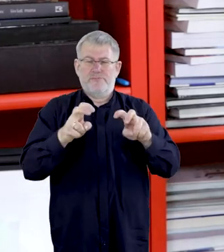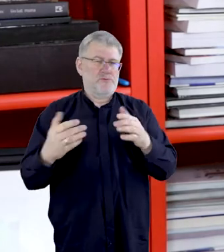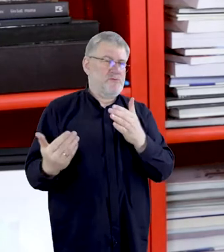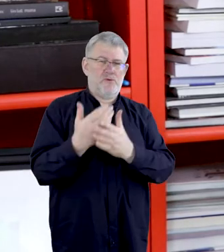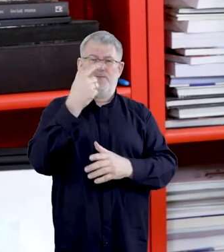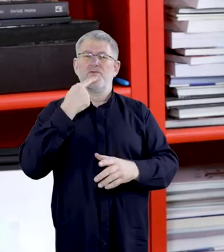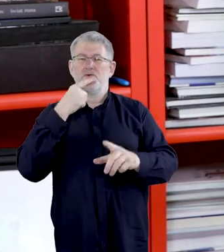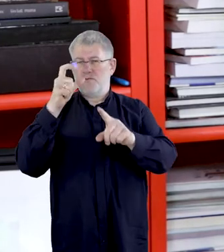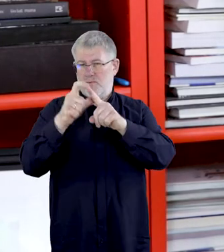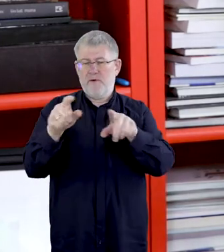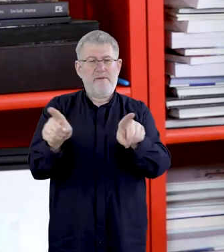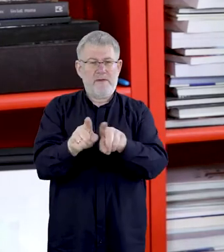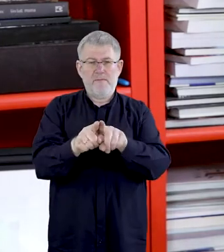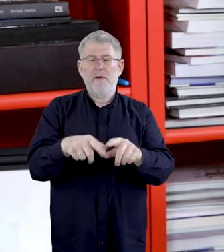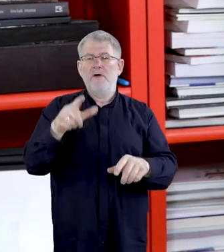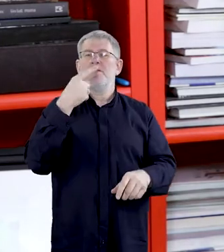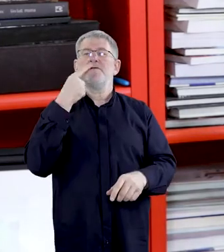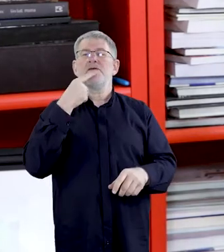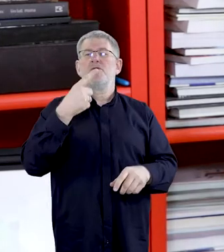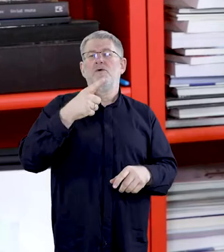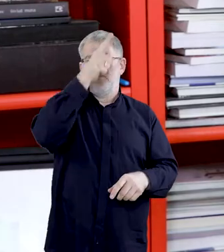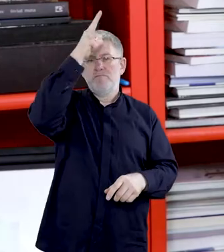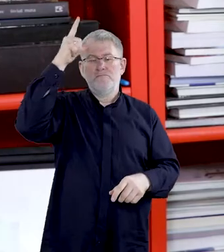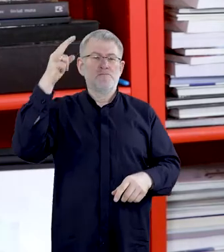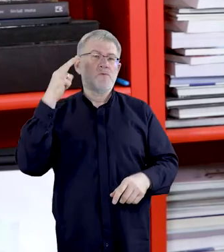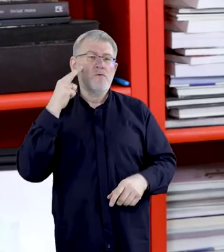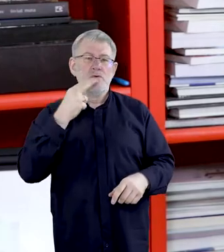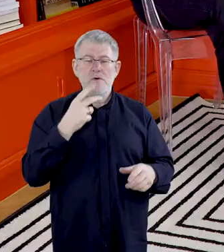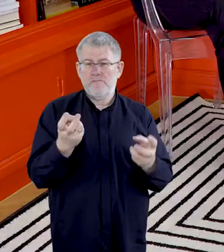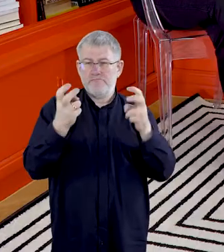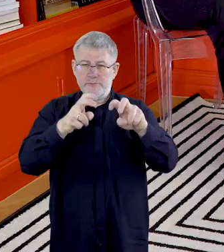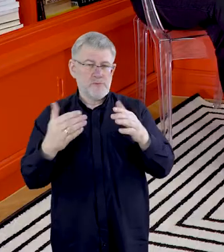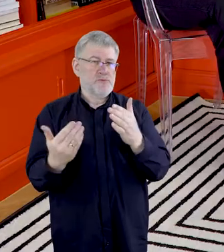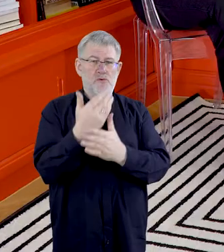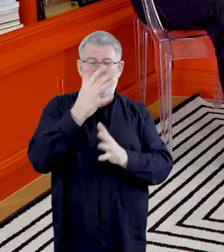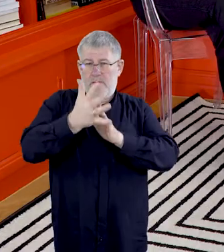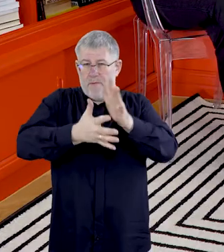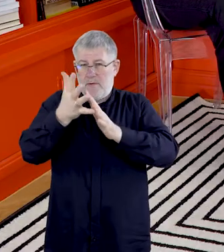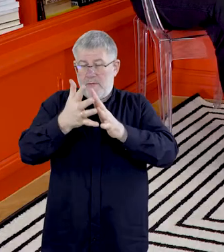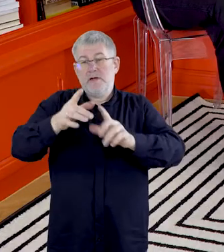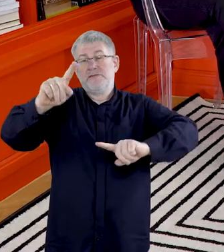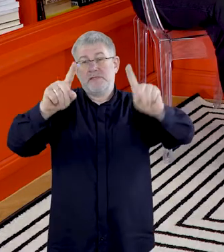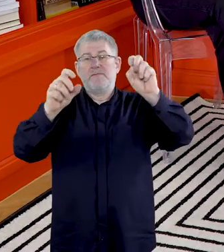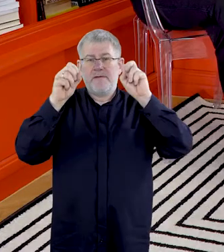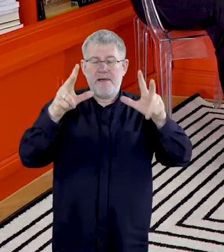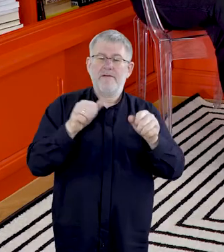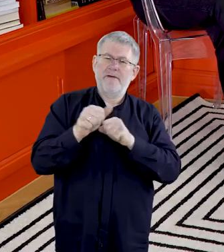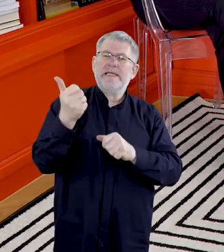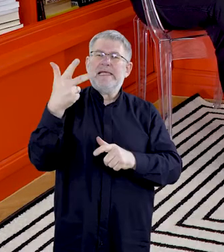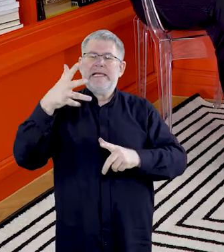samo w języku ludzi głuchych tworzą się nowe słowa. Czasami to jest kompilacja iluś tam gestów.